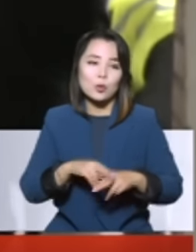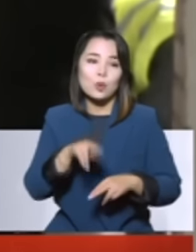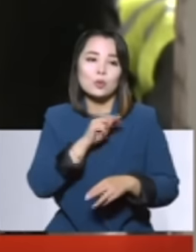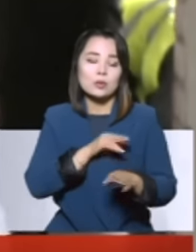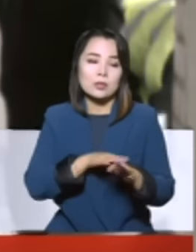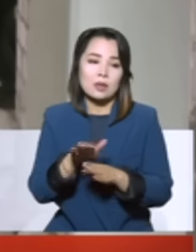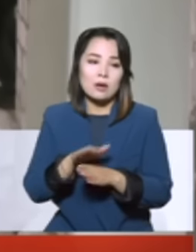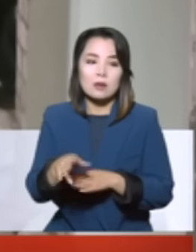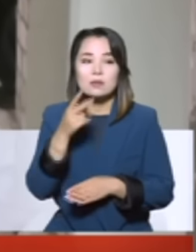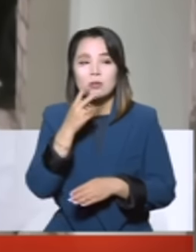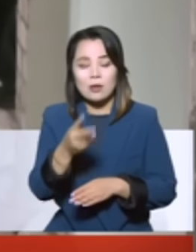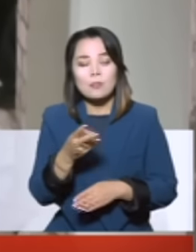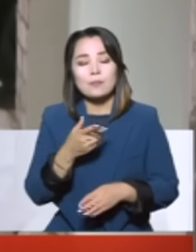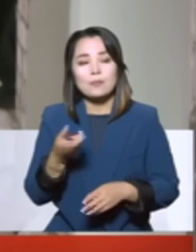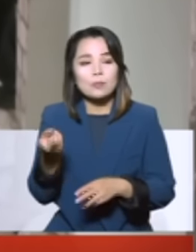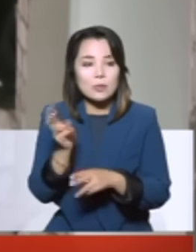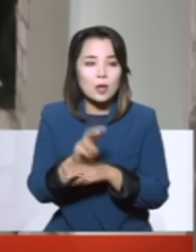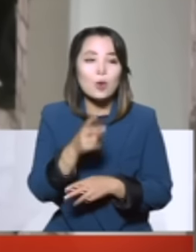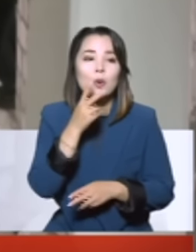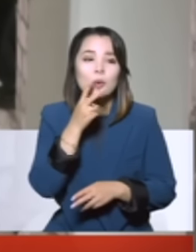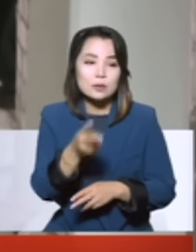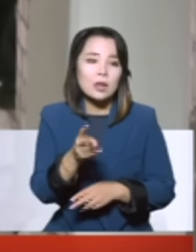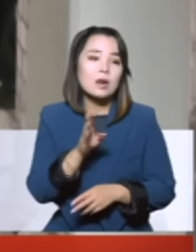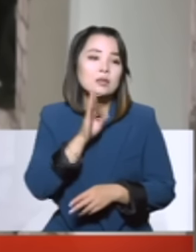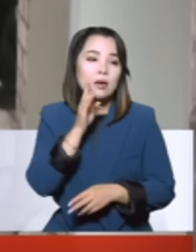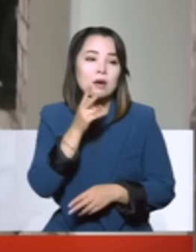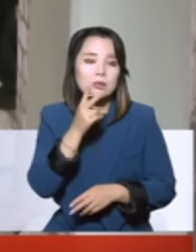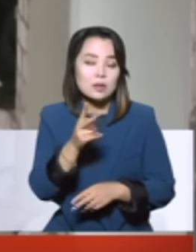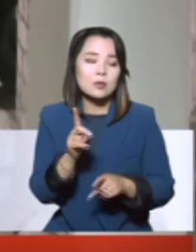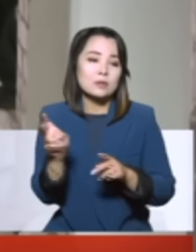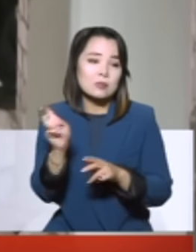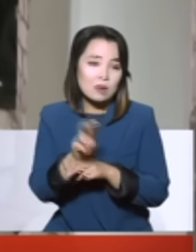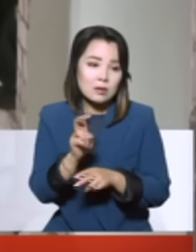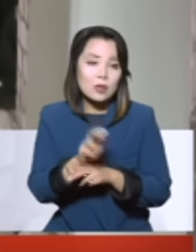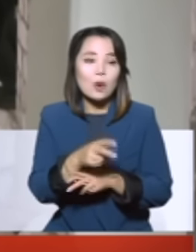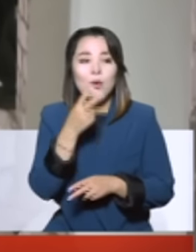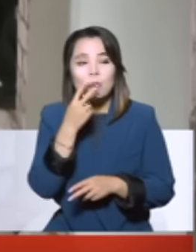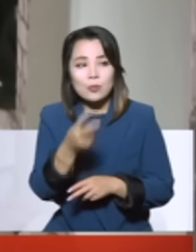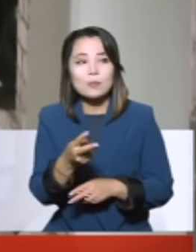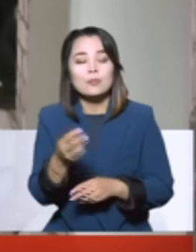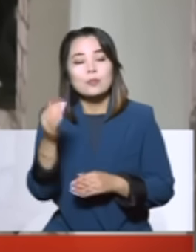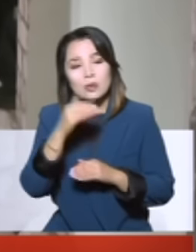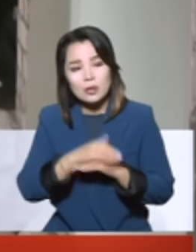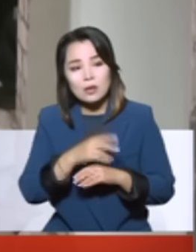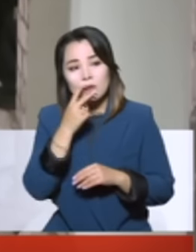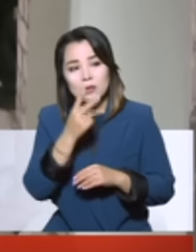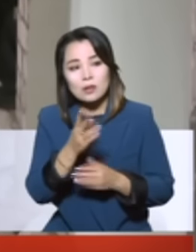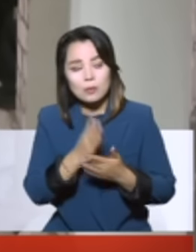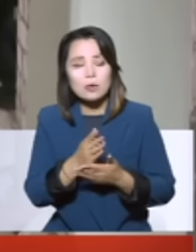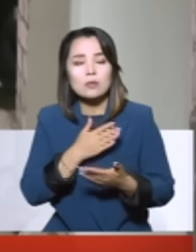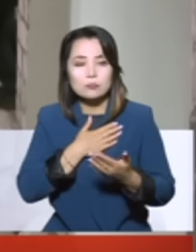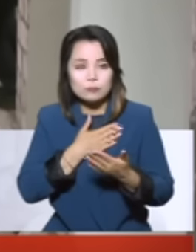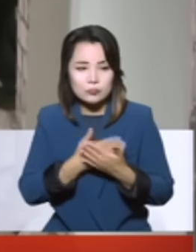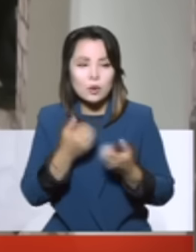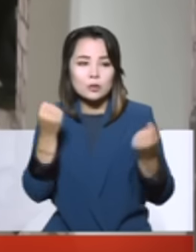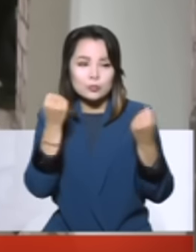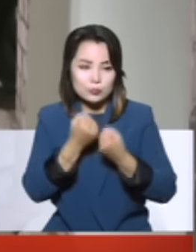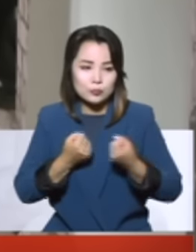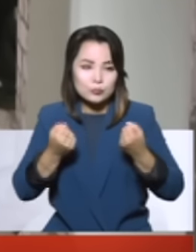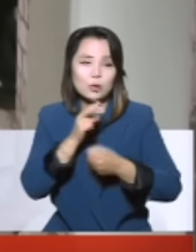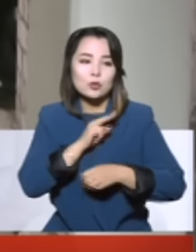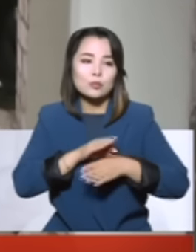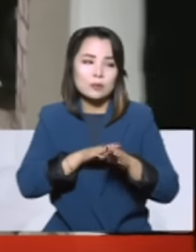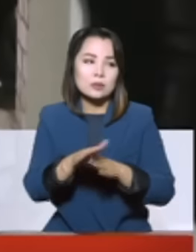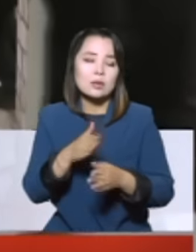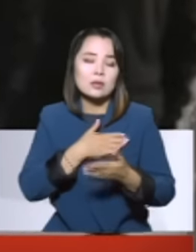істеп жатқандарына келіп тұрамын. Таңертең де азанда да келем, кешке қарап кетем. Бәрі